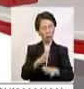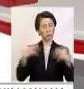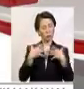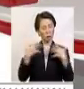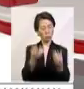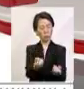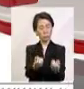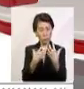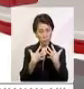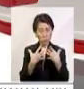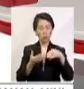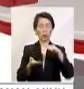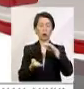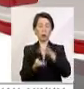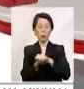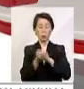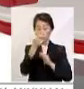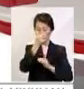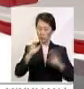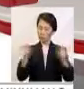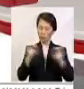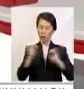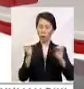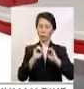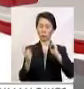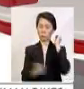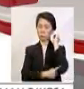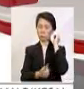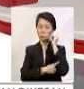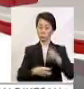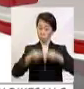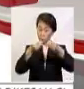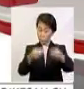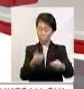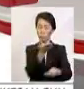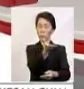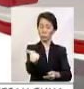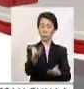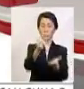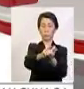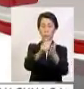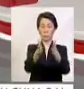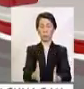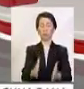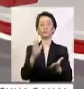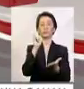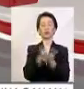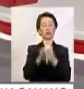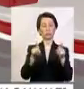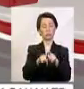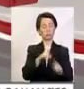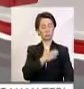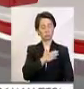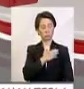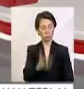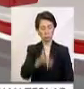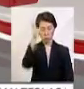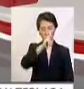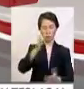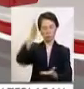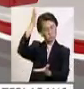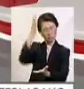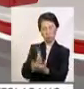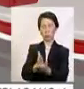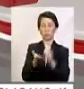melaporkan kes rasuah kerana tiada sebarang tindakan akan dikenakan kepada pelapor. Usaha itu selaras komitmen kerajaan